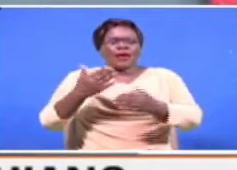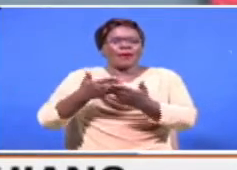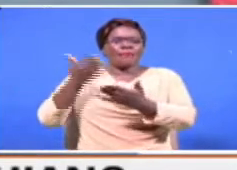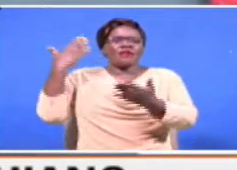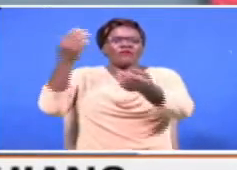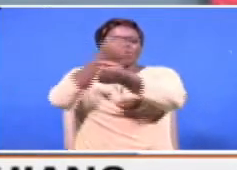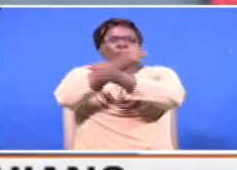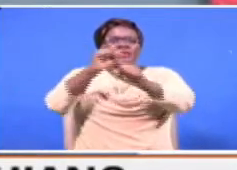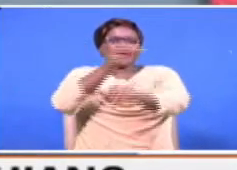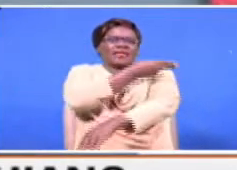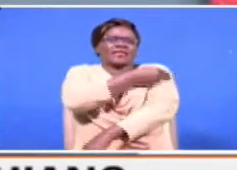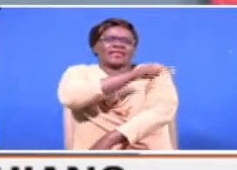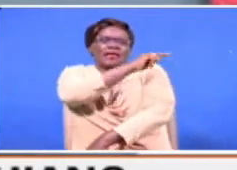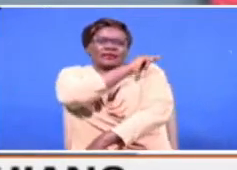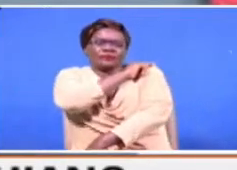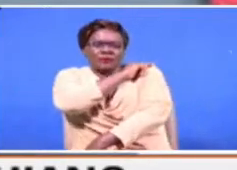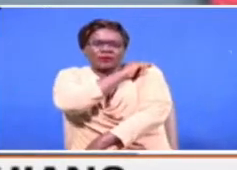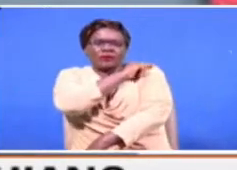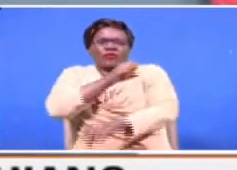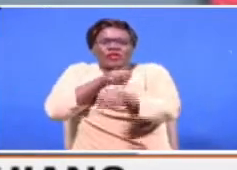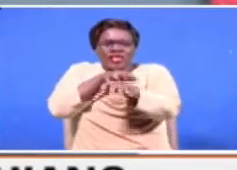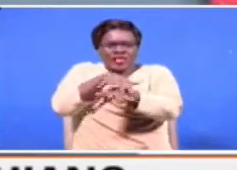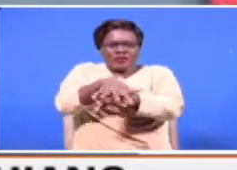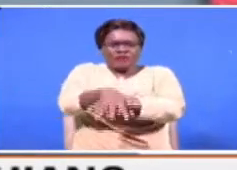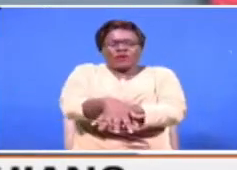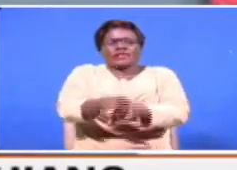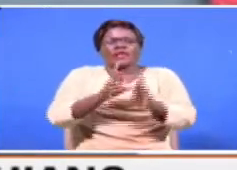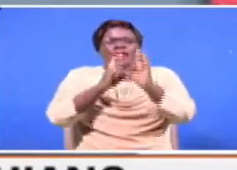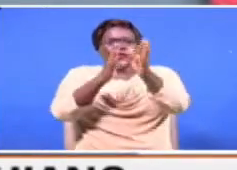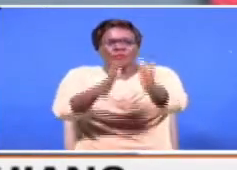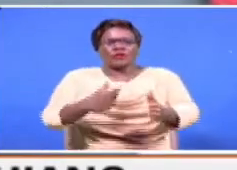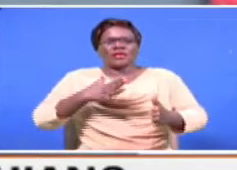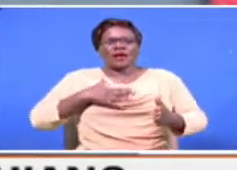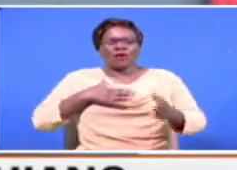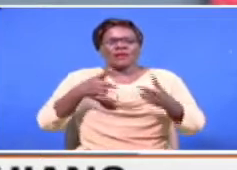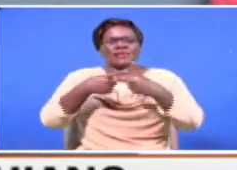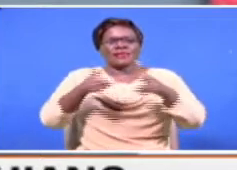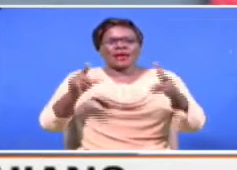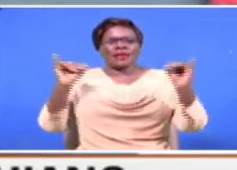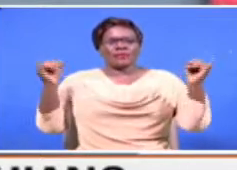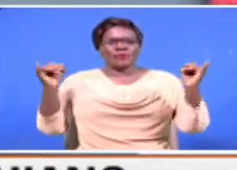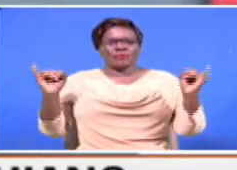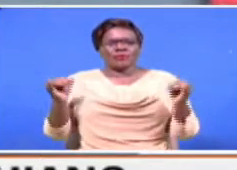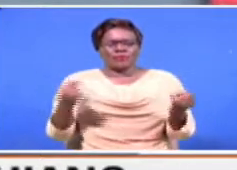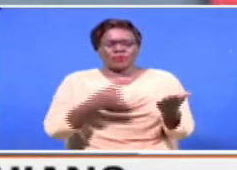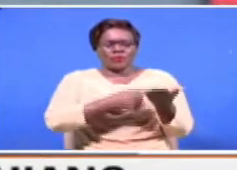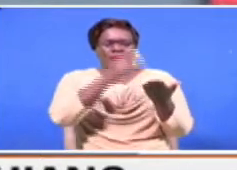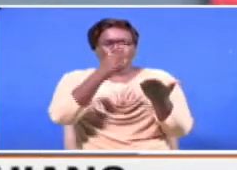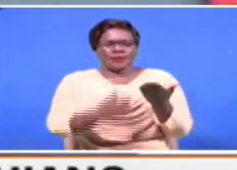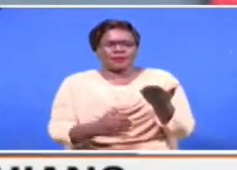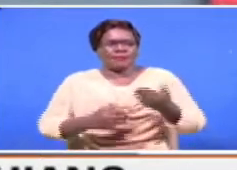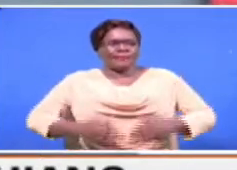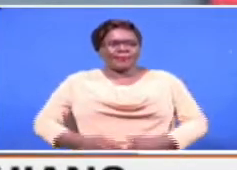rais wa Nigeria Olusegun Obasanjo. Daniel Kariuki anatufungulia jamvi la Kitchen leo weekendi.